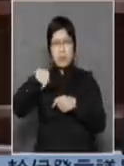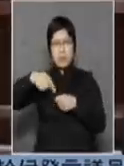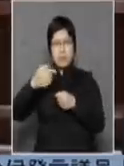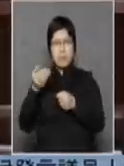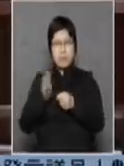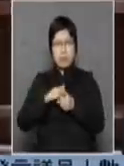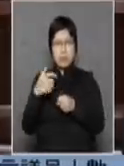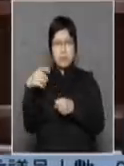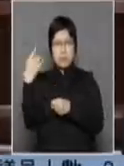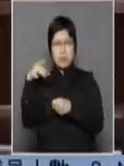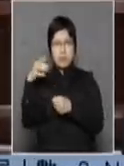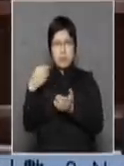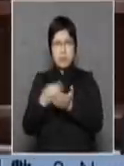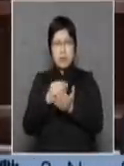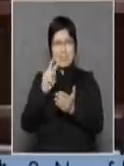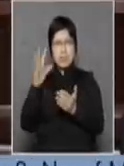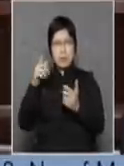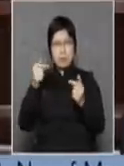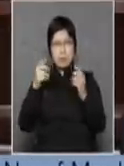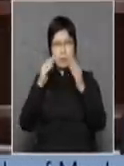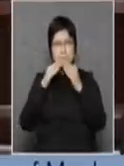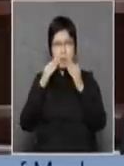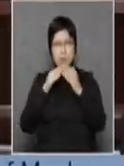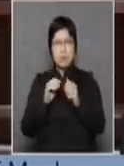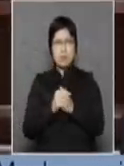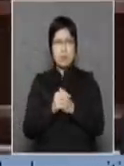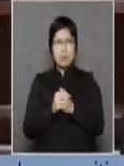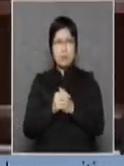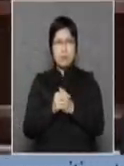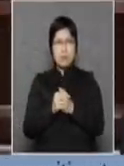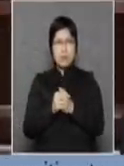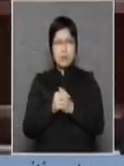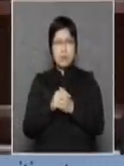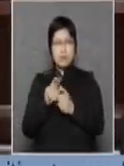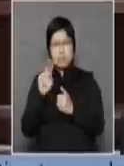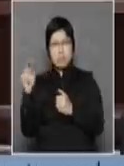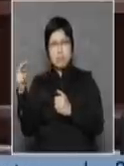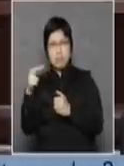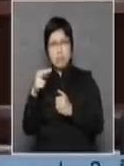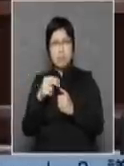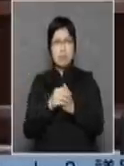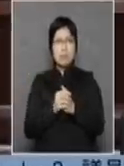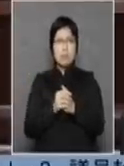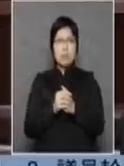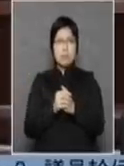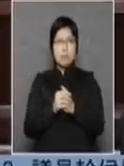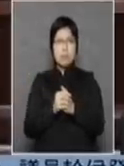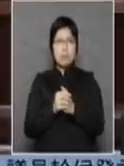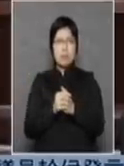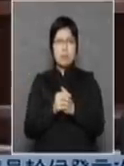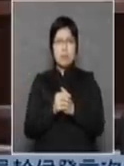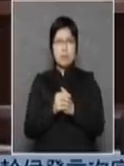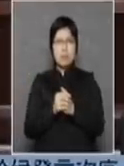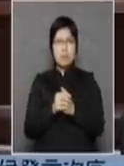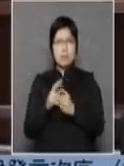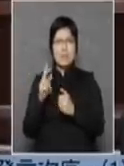屋嘅政策啦。咁就客觀效果係咩呢？就係令到嗰啲二